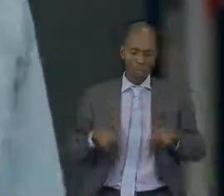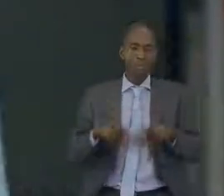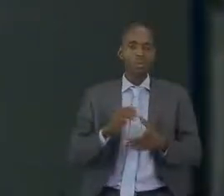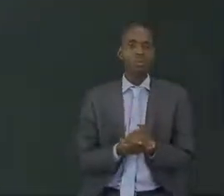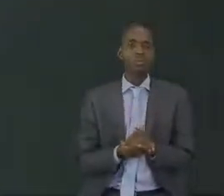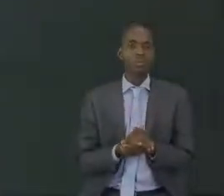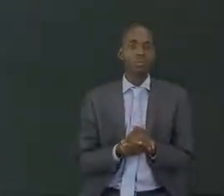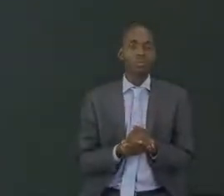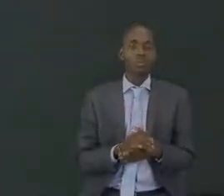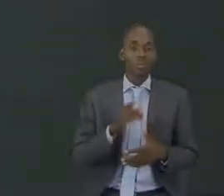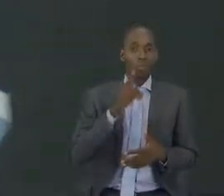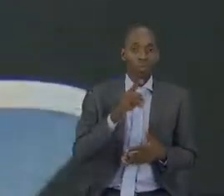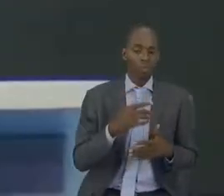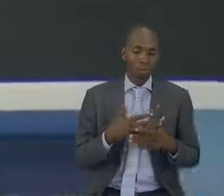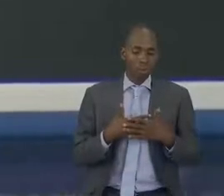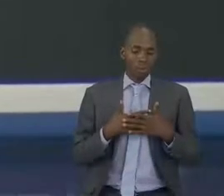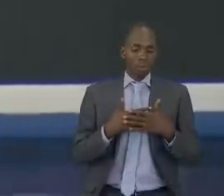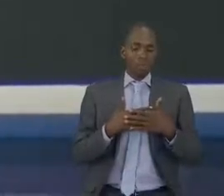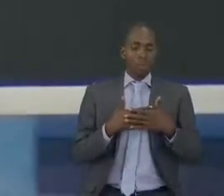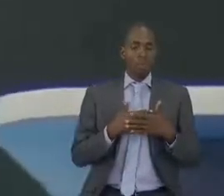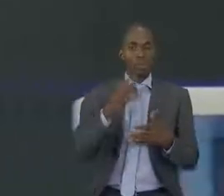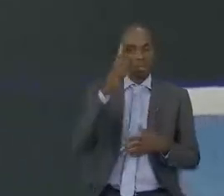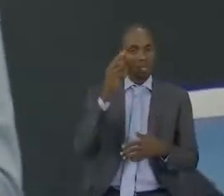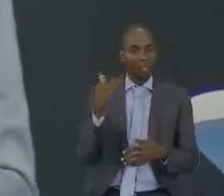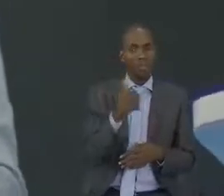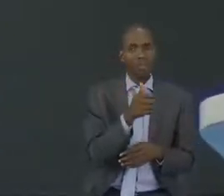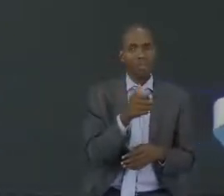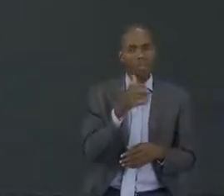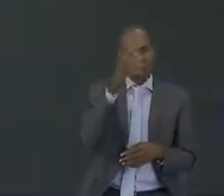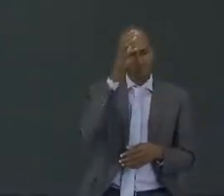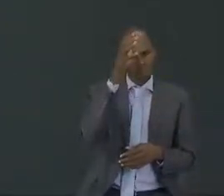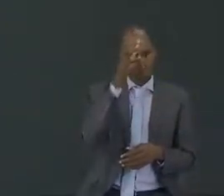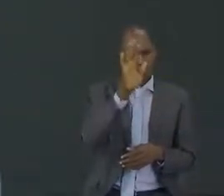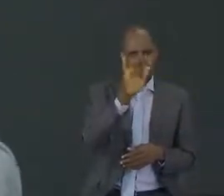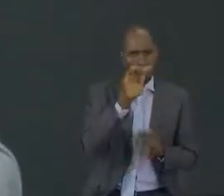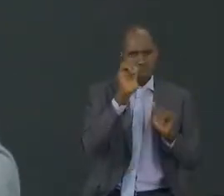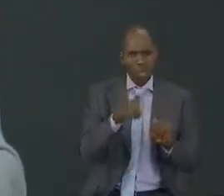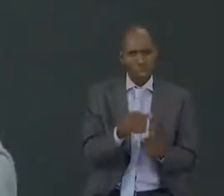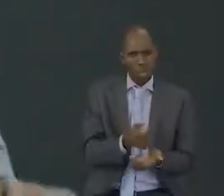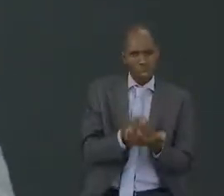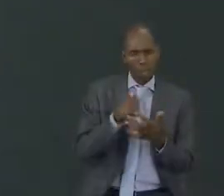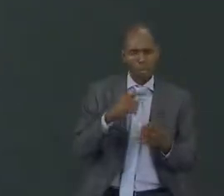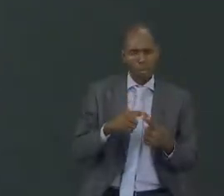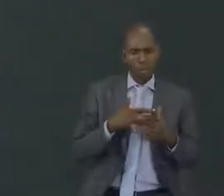Tu respires seul pour toi-même. Papa, est-ce que tu peux respirer pour moi, en ma faveur? Non, non.